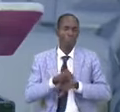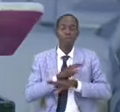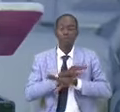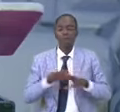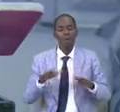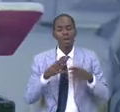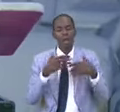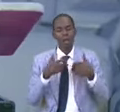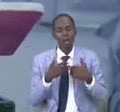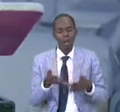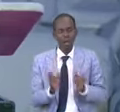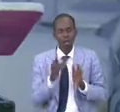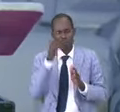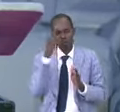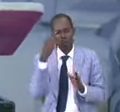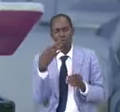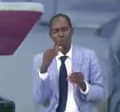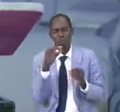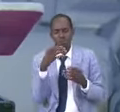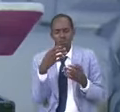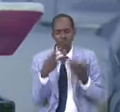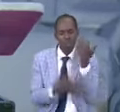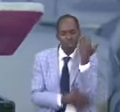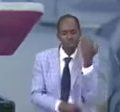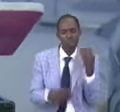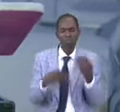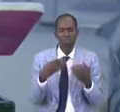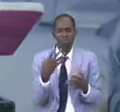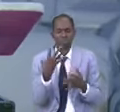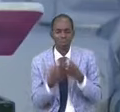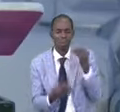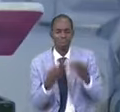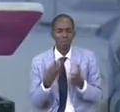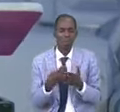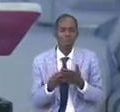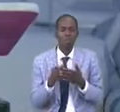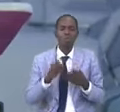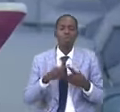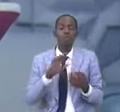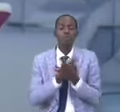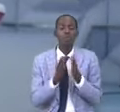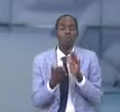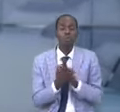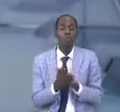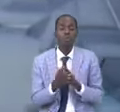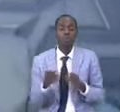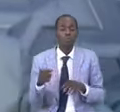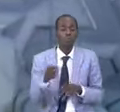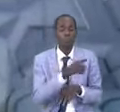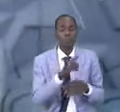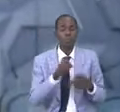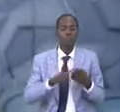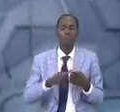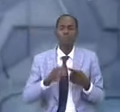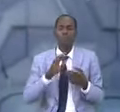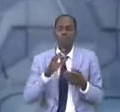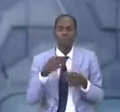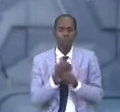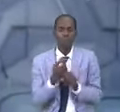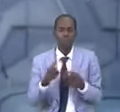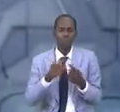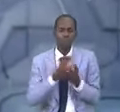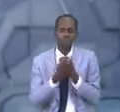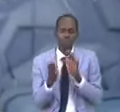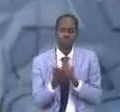de ta menaces esclave des riches face de toi un esclave financier de ton Église prier